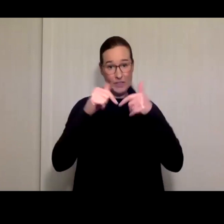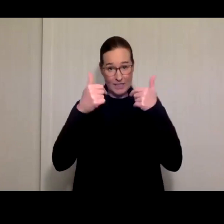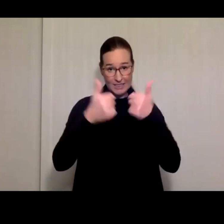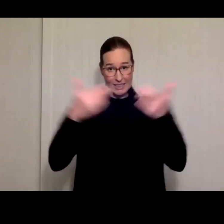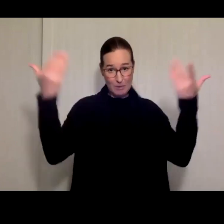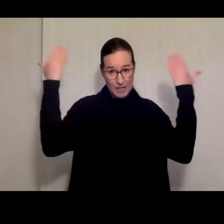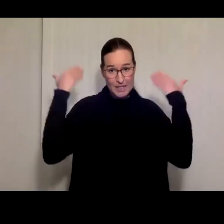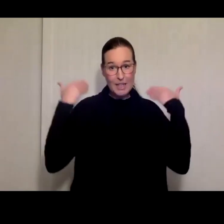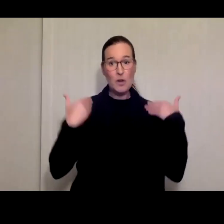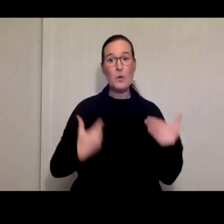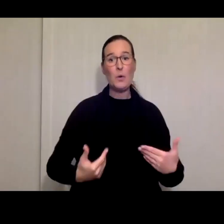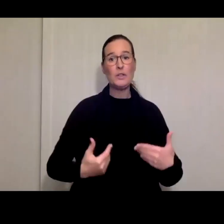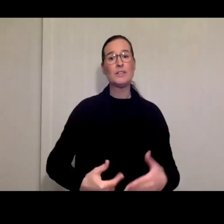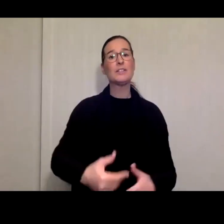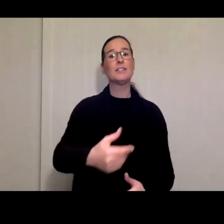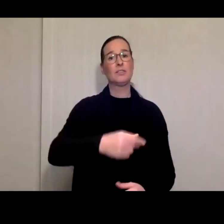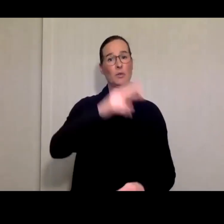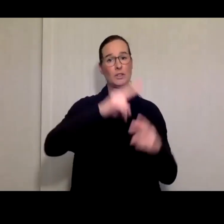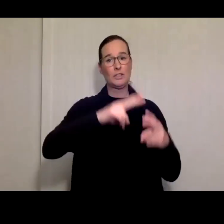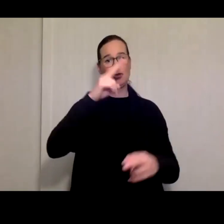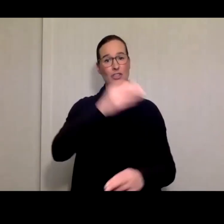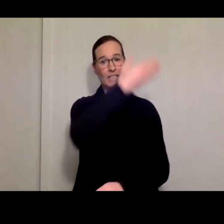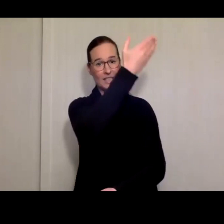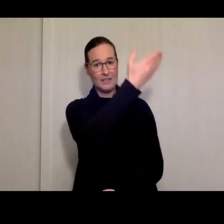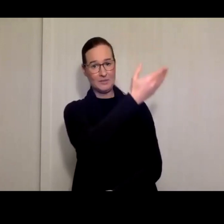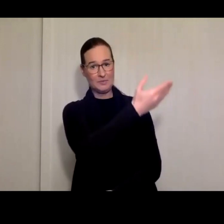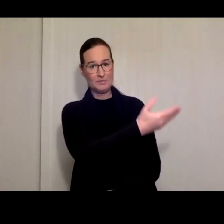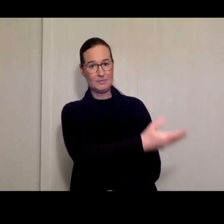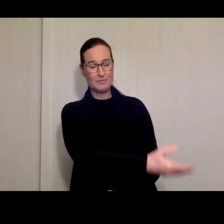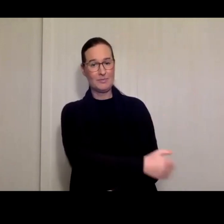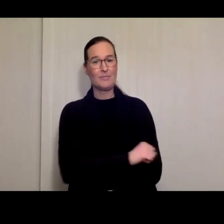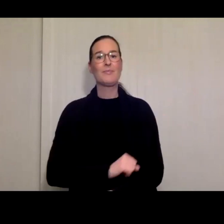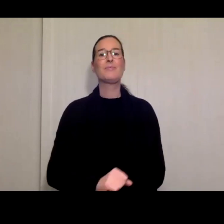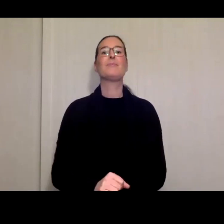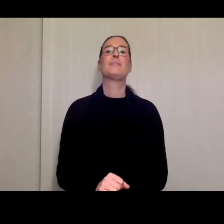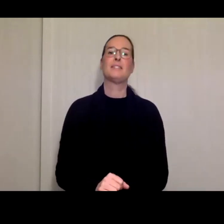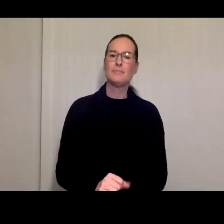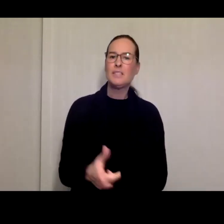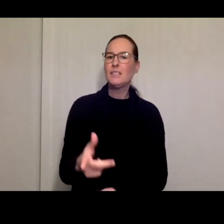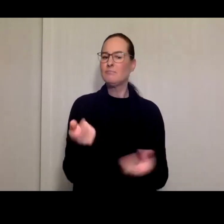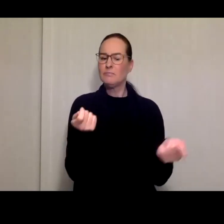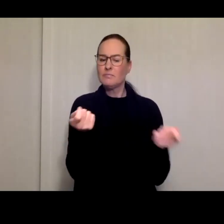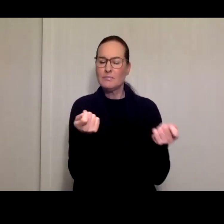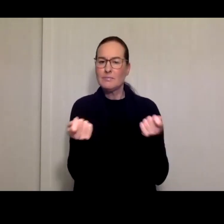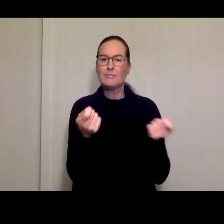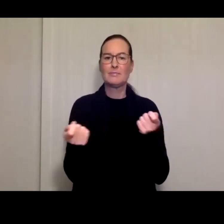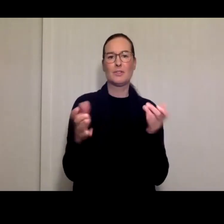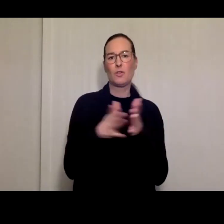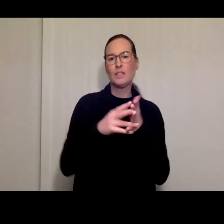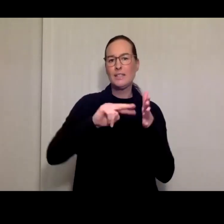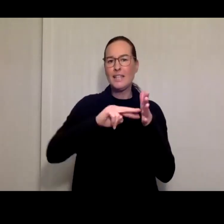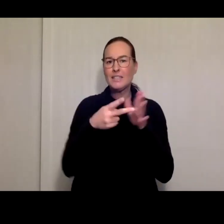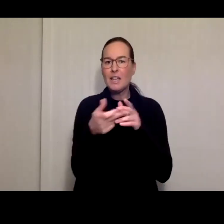Ewers, das ist Rebecca Neander und Angelique Schienke-Bohm. Die sehen Sie alle nicht, aber die tun das, was unser